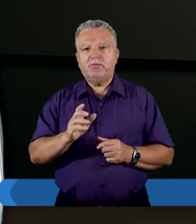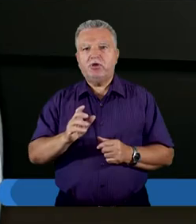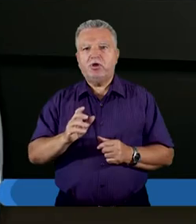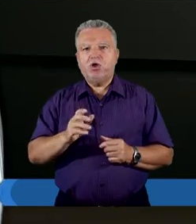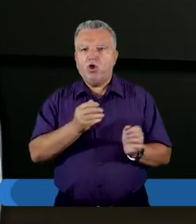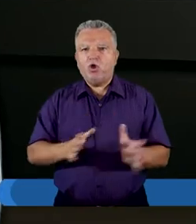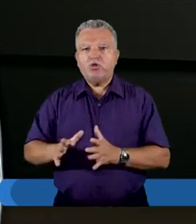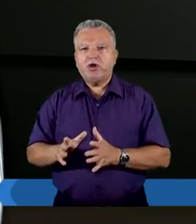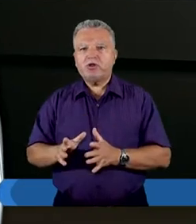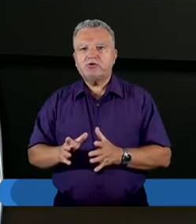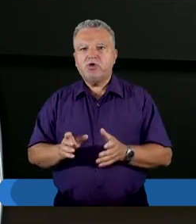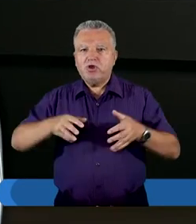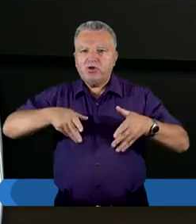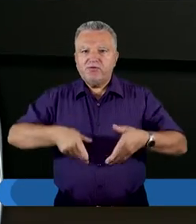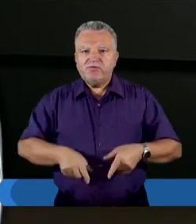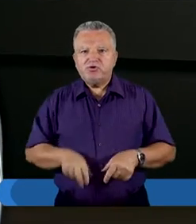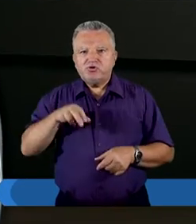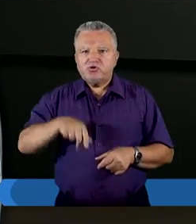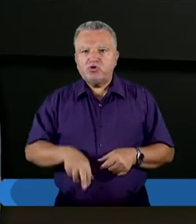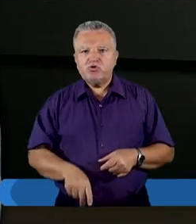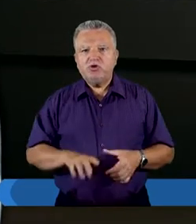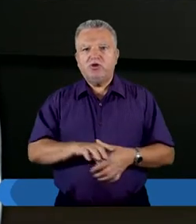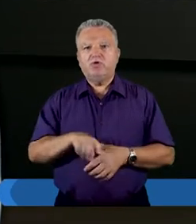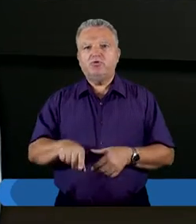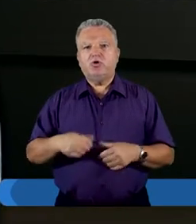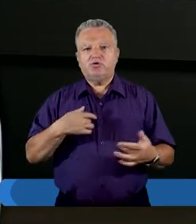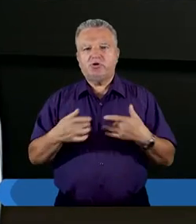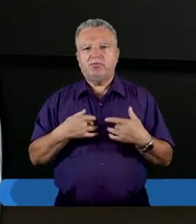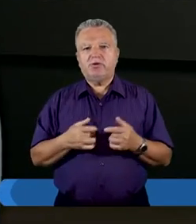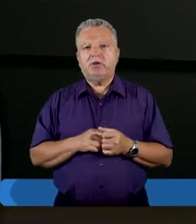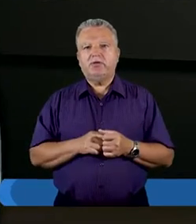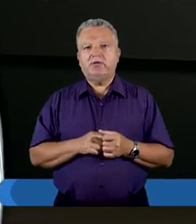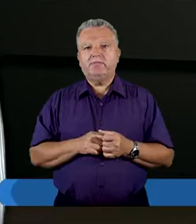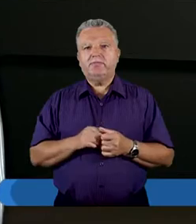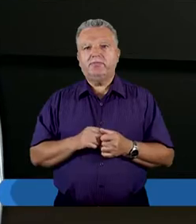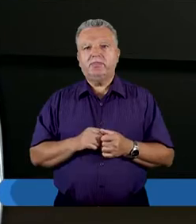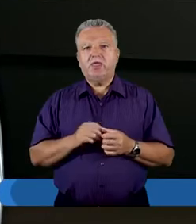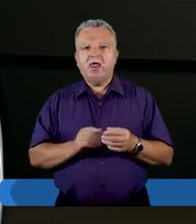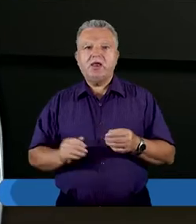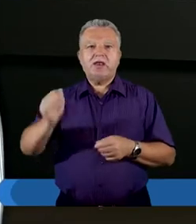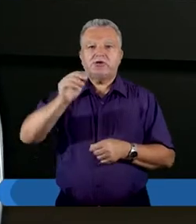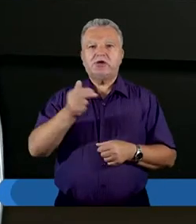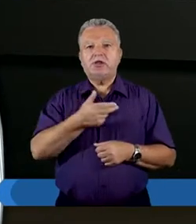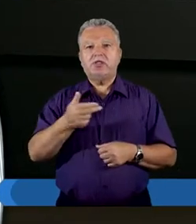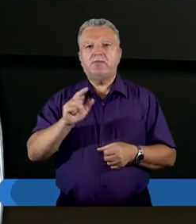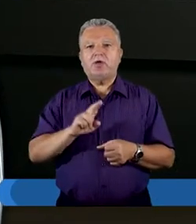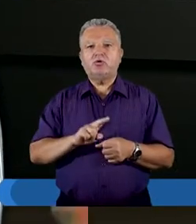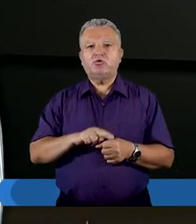zanurzali się w ogrom jego cierpienia. Właściwie taki nadrzędny temat, który nam towarzyszy, czy